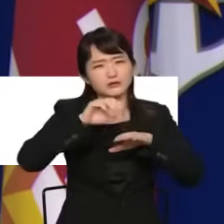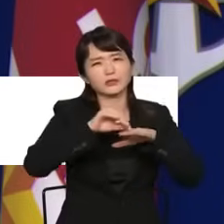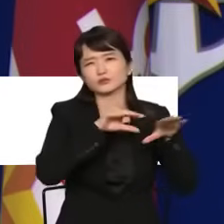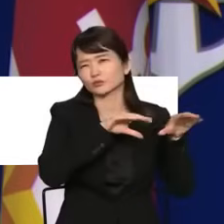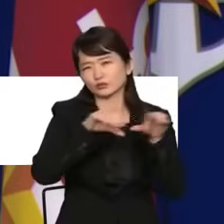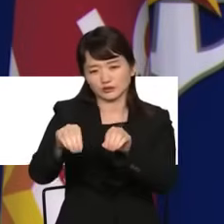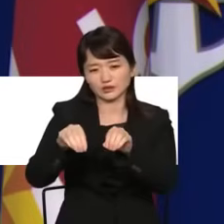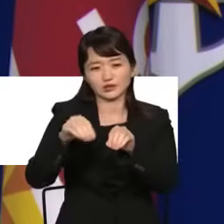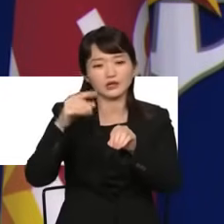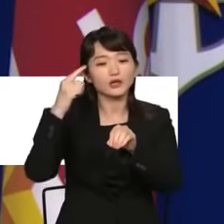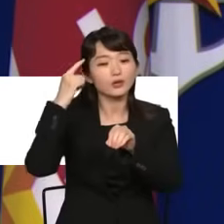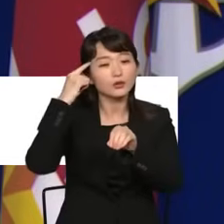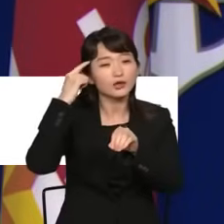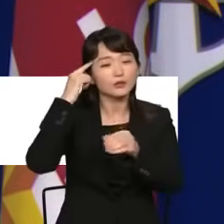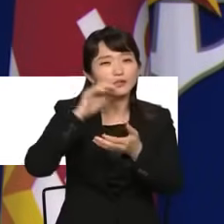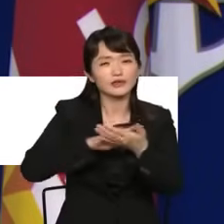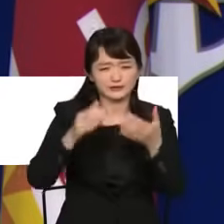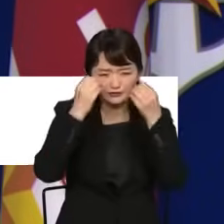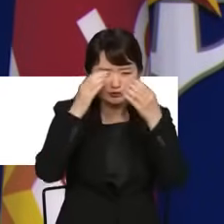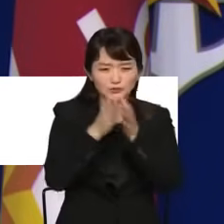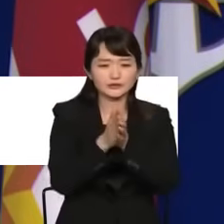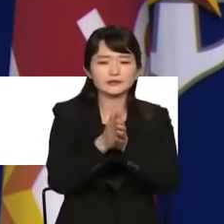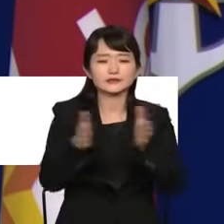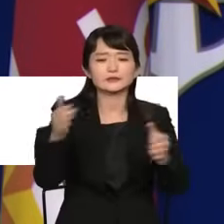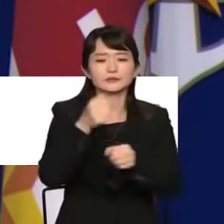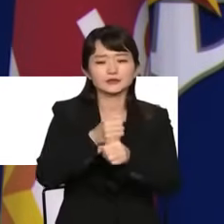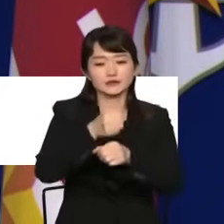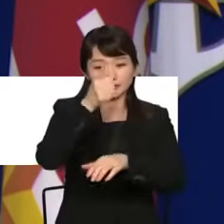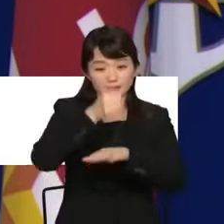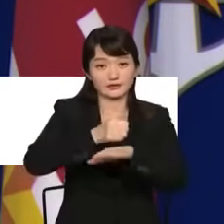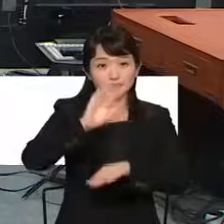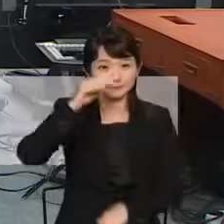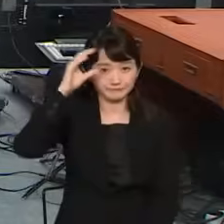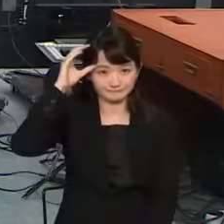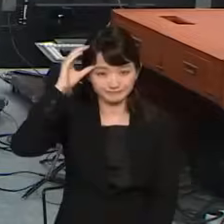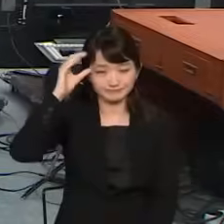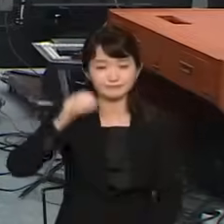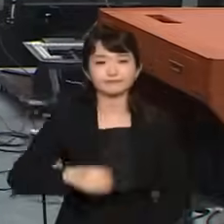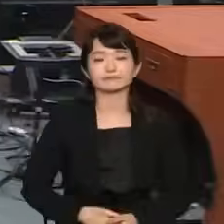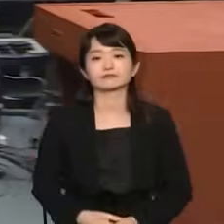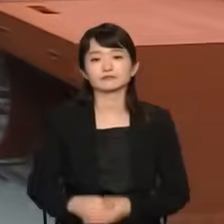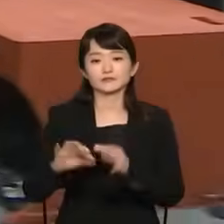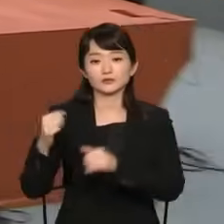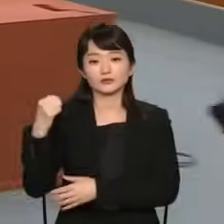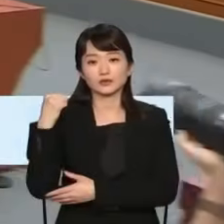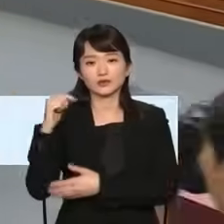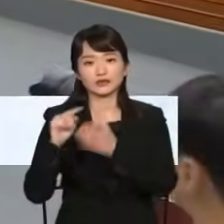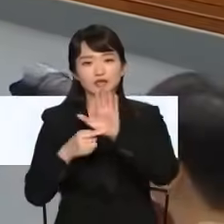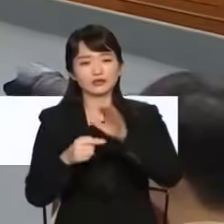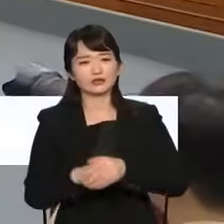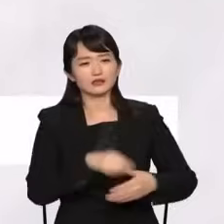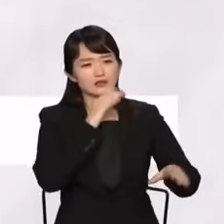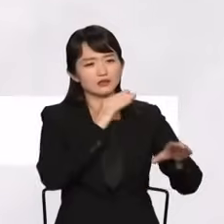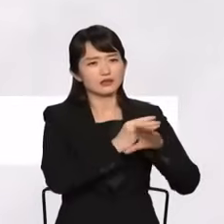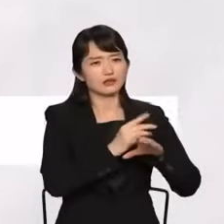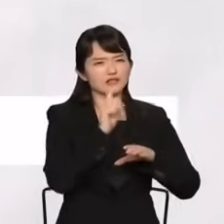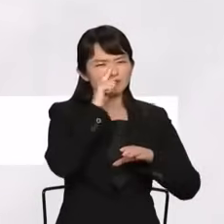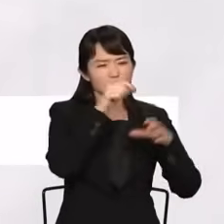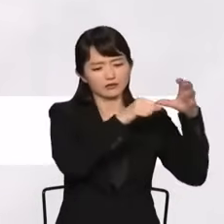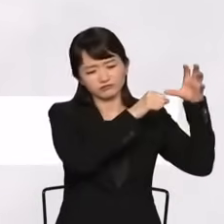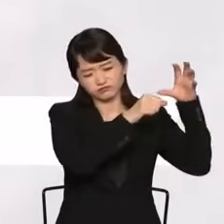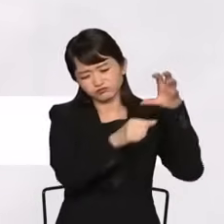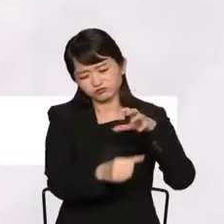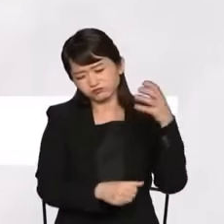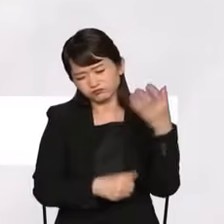평화, 새로운 시작을 만들어 나가는 성과로 이어지기를 기대합니다. 국민의힘은 수준 이하의 도발이라며 방송